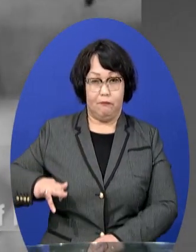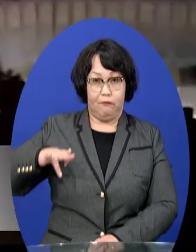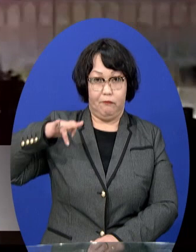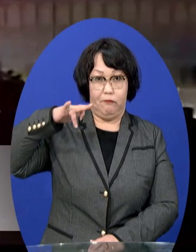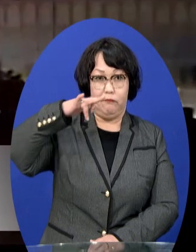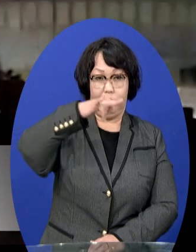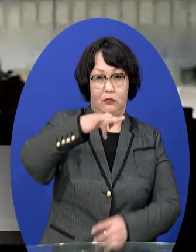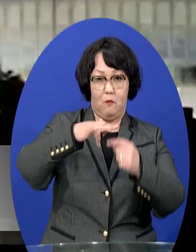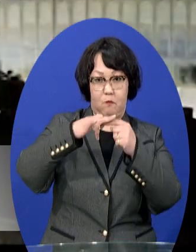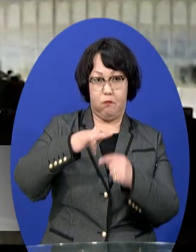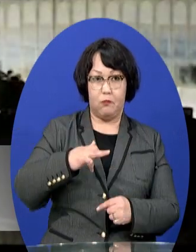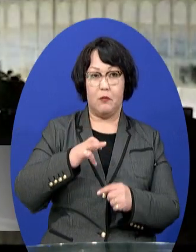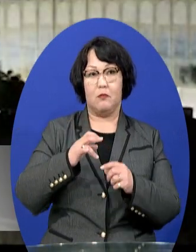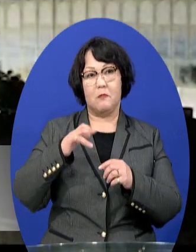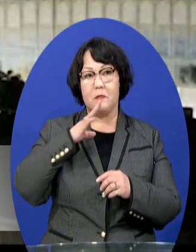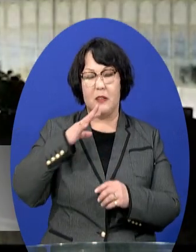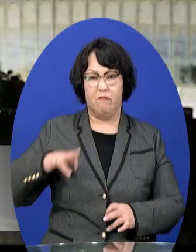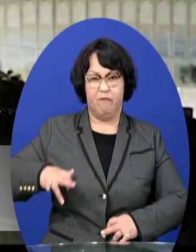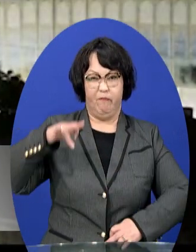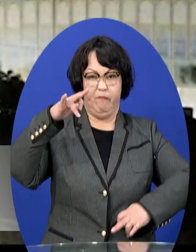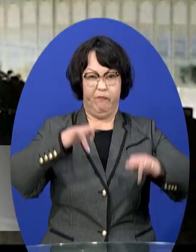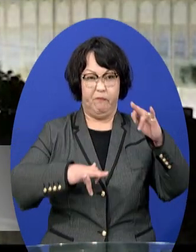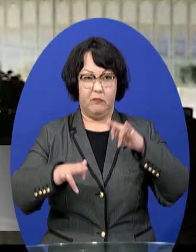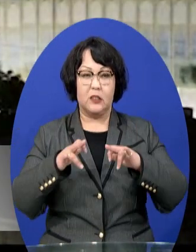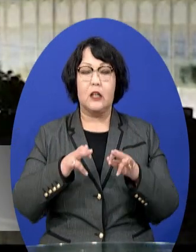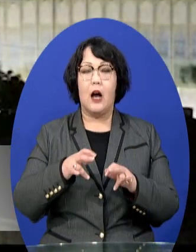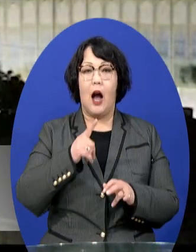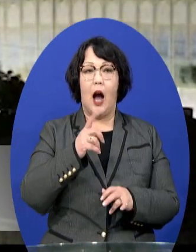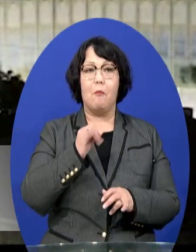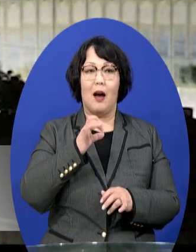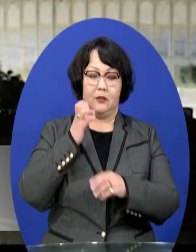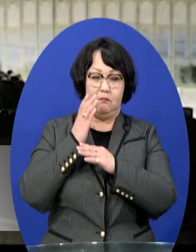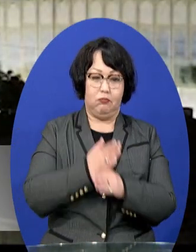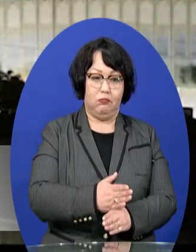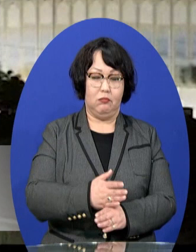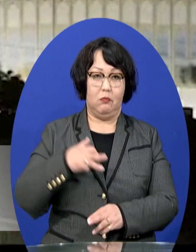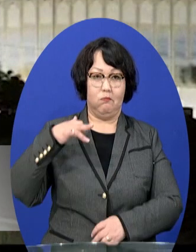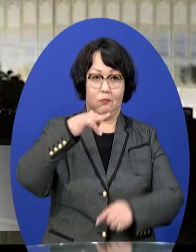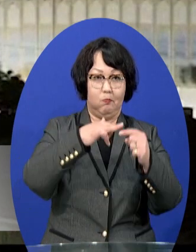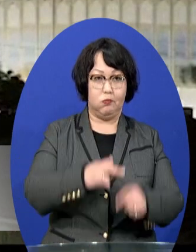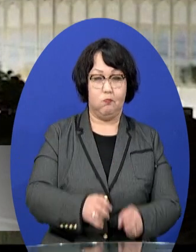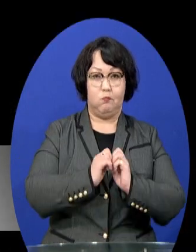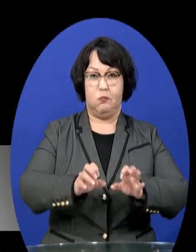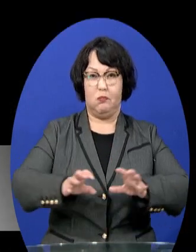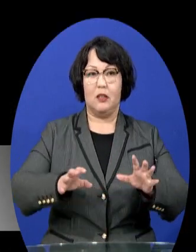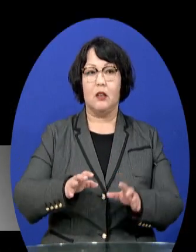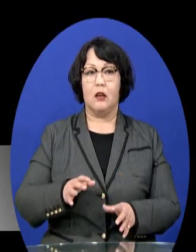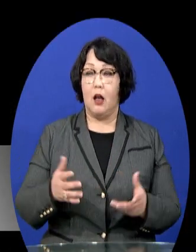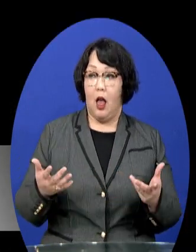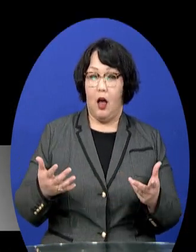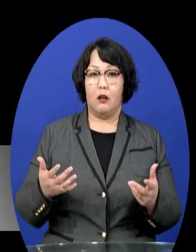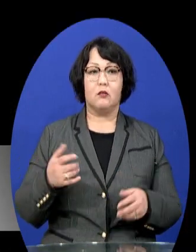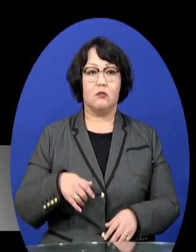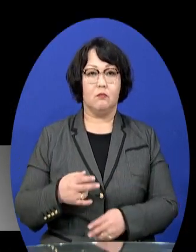юм а. Израильчууд Хамас бүлэглэлийн байршил руу цохилт өгсөн юм а. Ийхүү хоёр тал харилцсан ББД ямар нэгэн